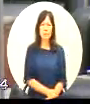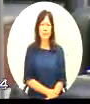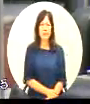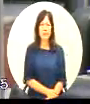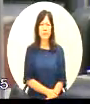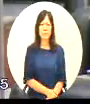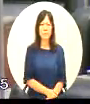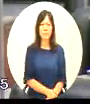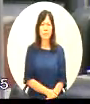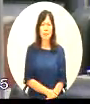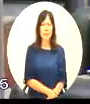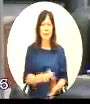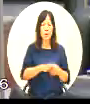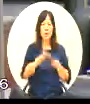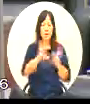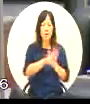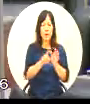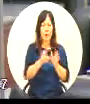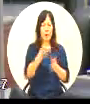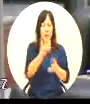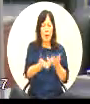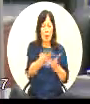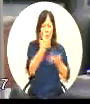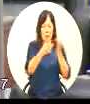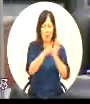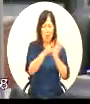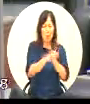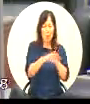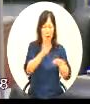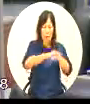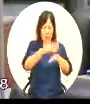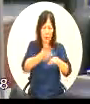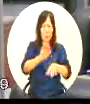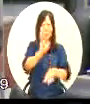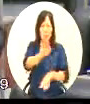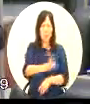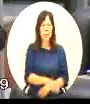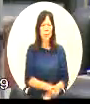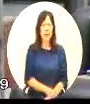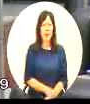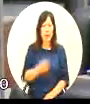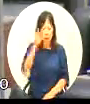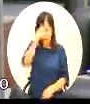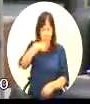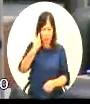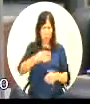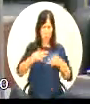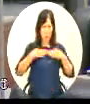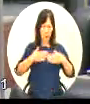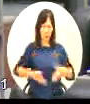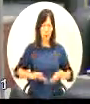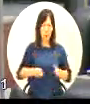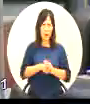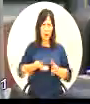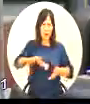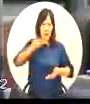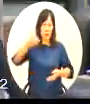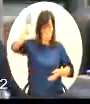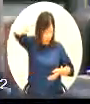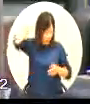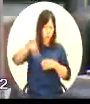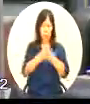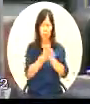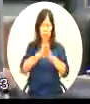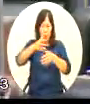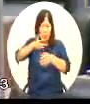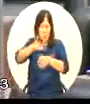些精油，然后发生火灾，然后就烫伤了。那他的脸、前胸、上背全部严重的